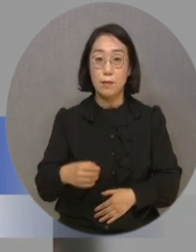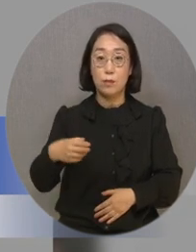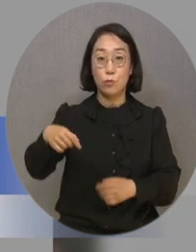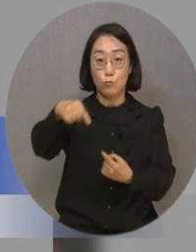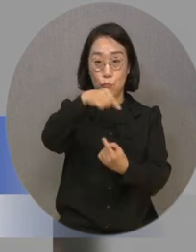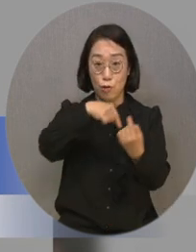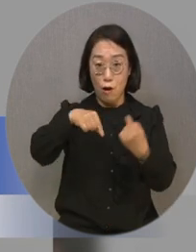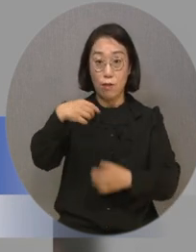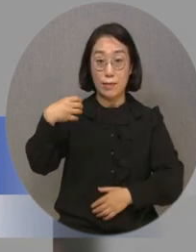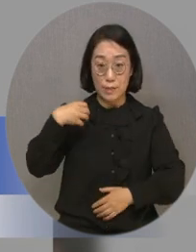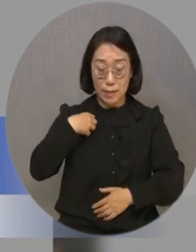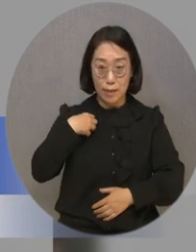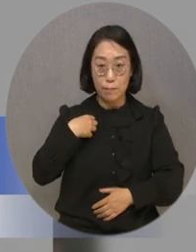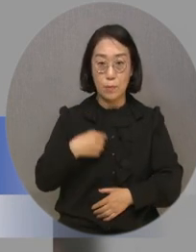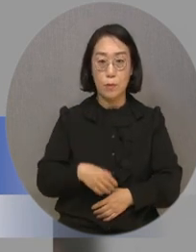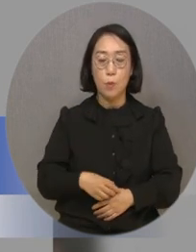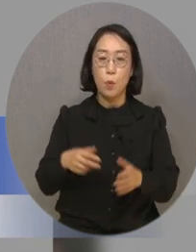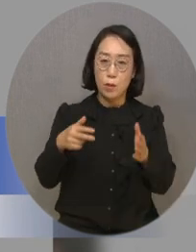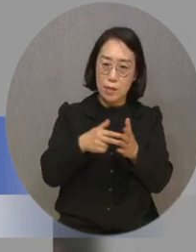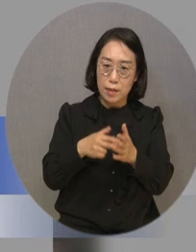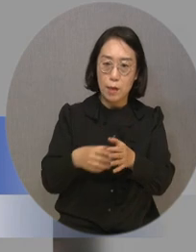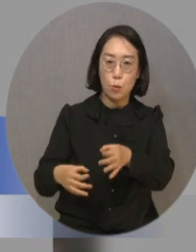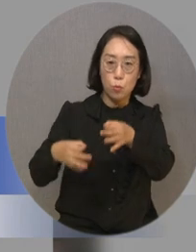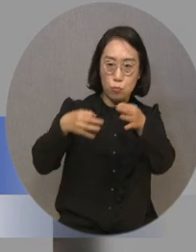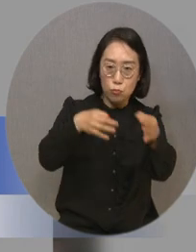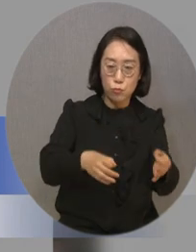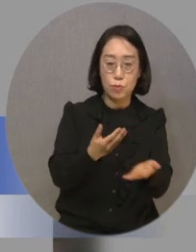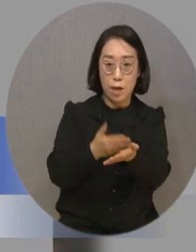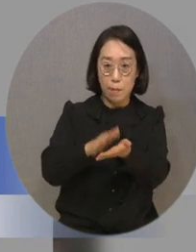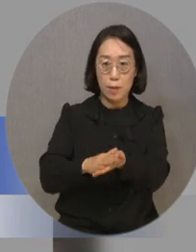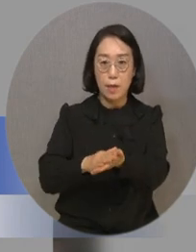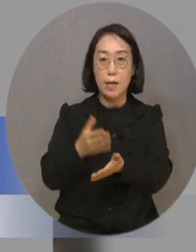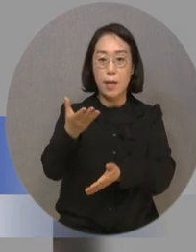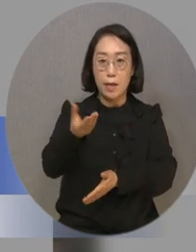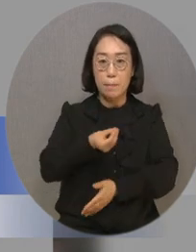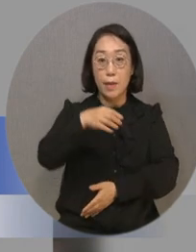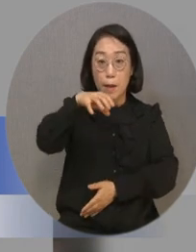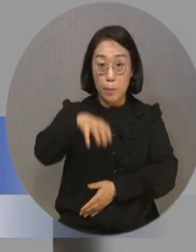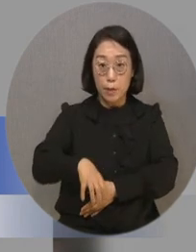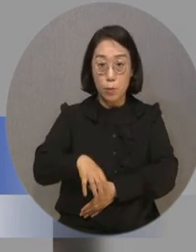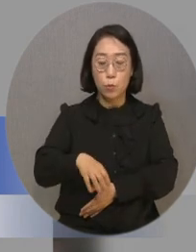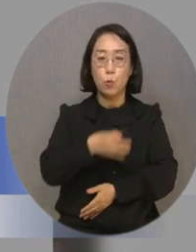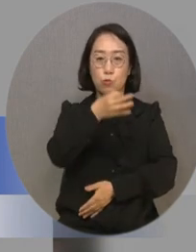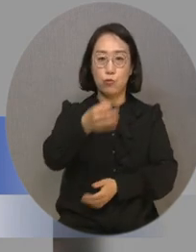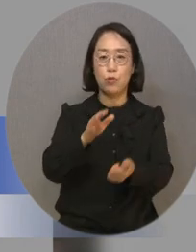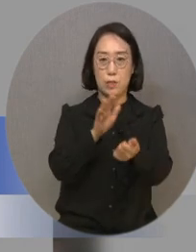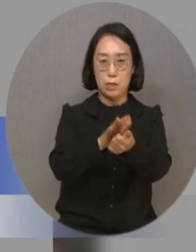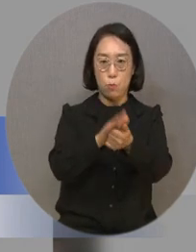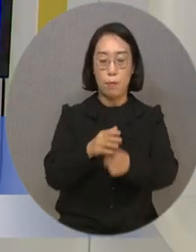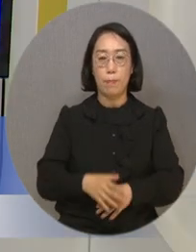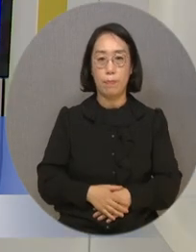운영하고 우체국 공익재단이 카페 설치비와 공간 임대료 등을 지원하게 됩니다.